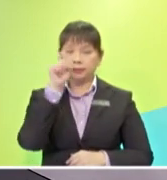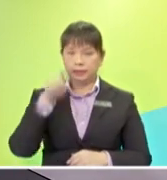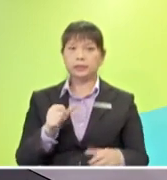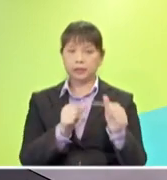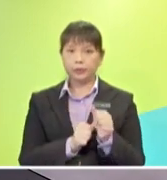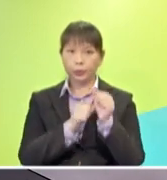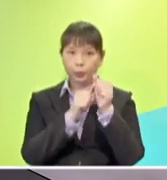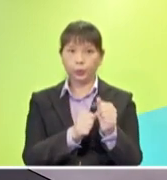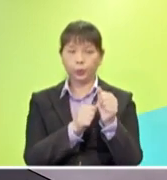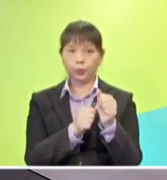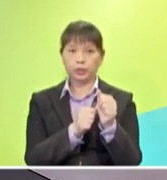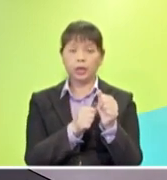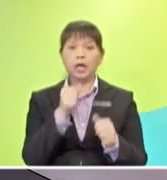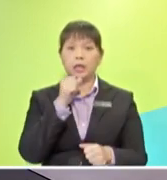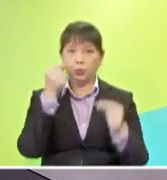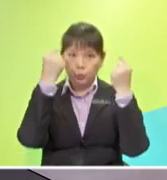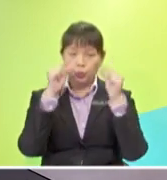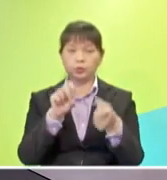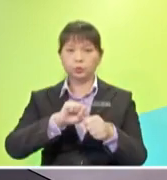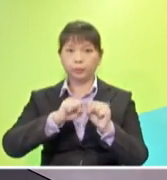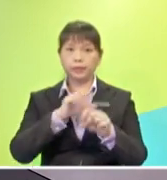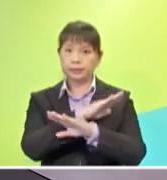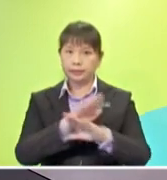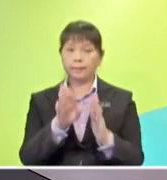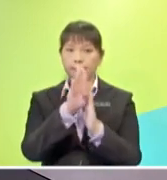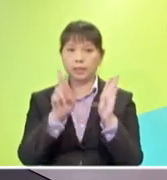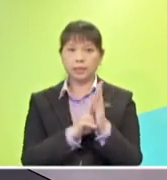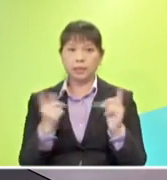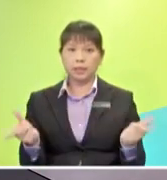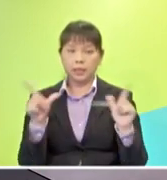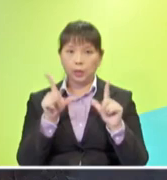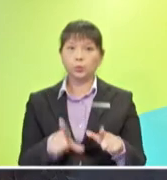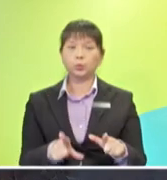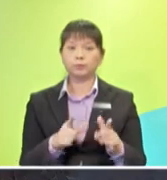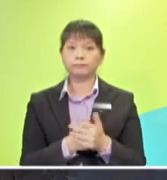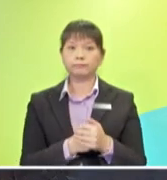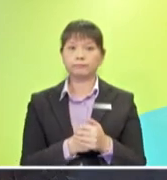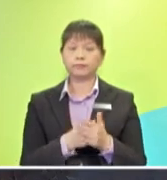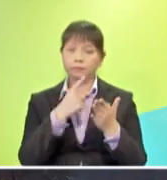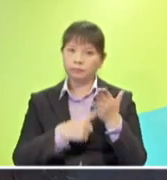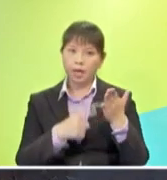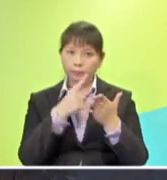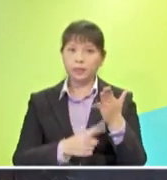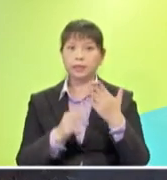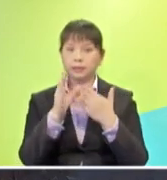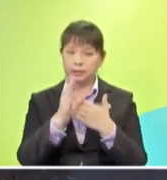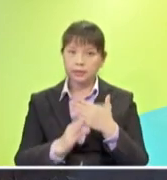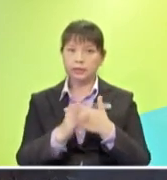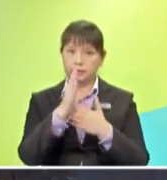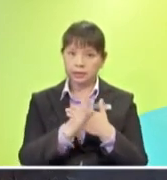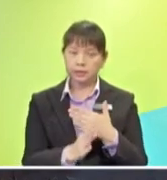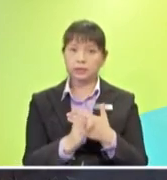patuhi peraturan supaya tidak berlaku sebaran apa lagi